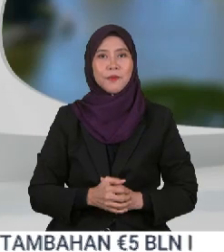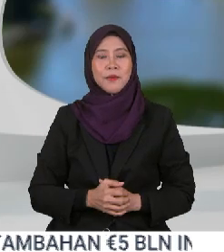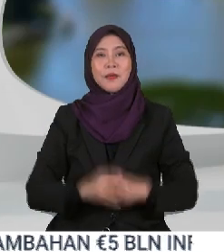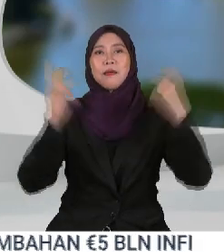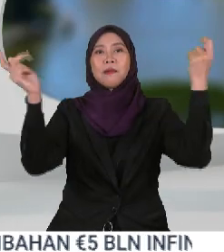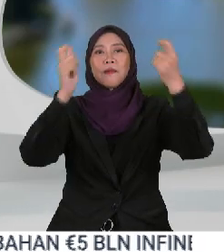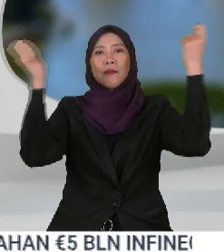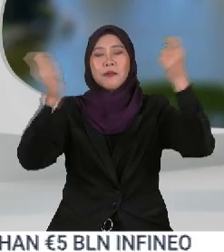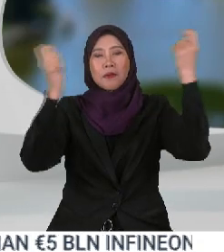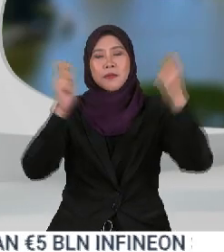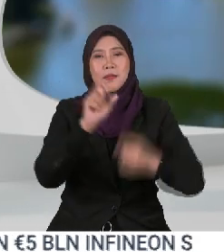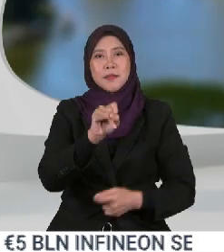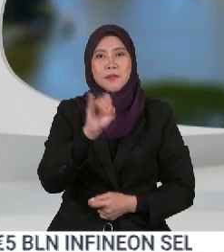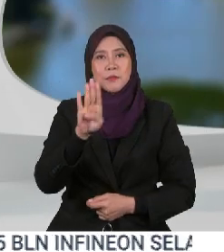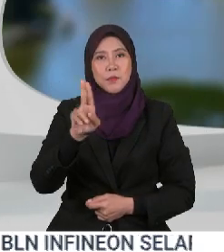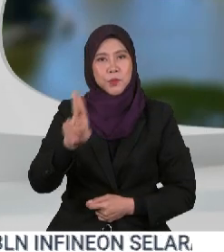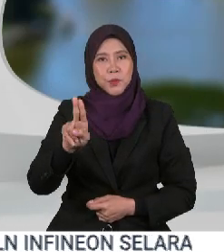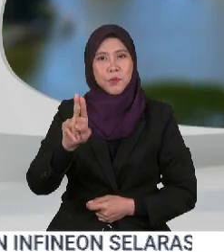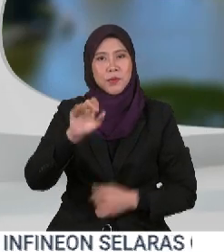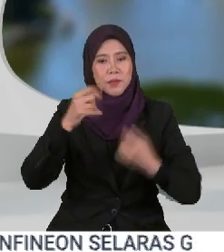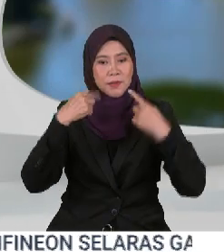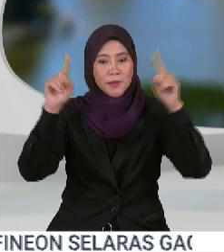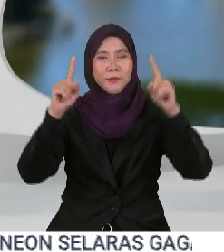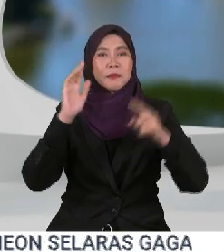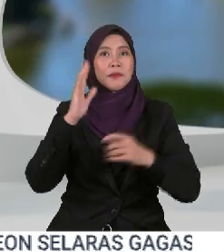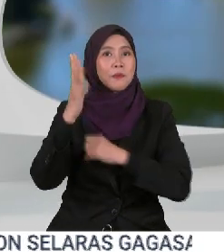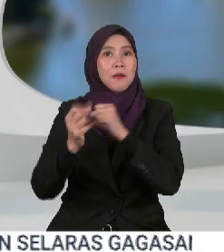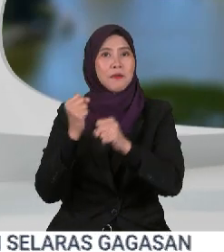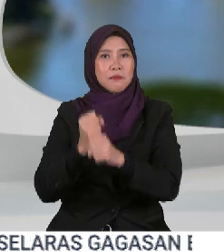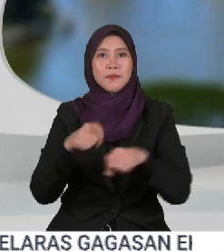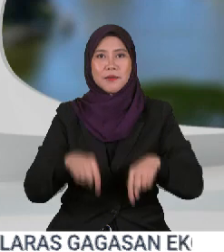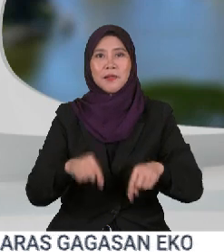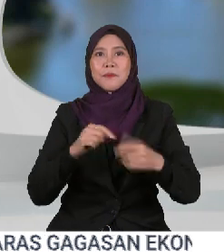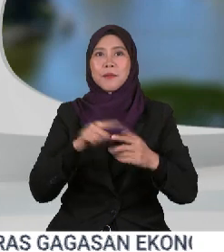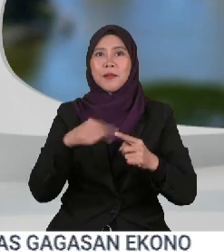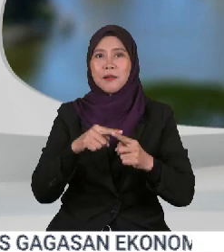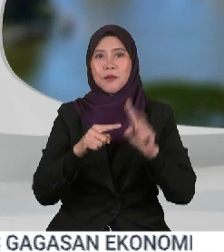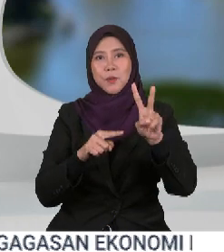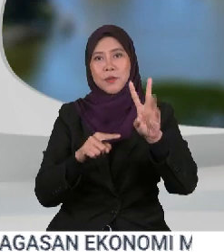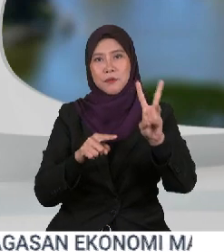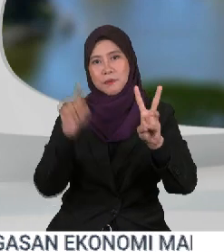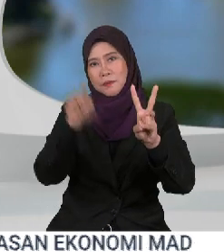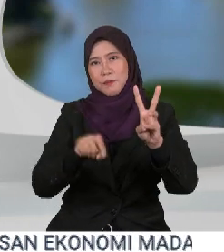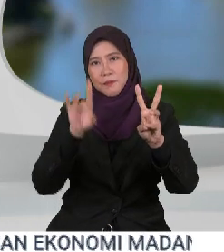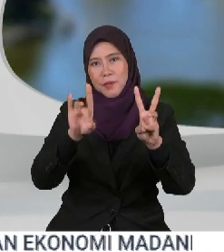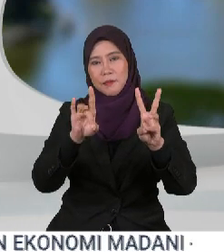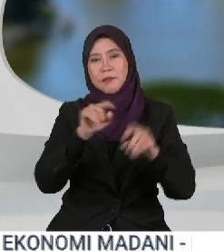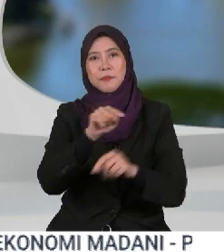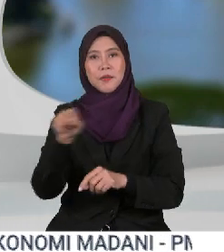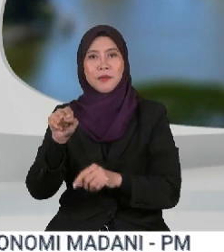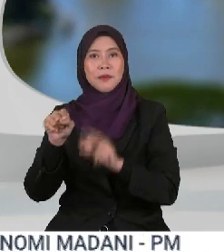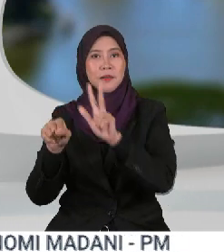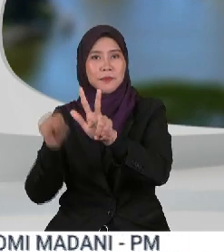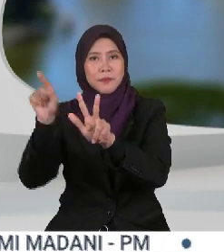Karnival Sibu Jaya yang memasuki edisi ke-5 tahun ini bakal diadakan pada 26 Ogos ini sehingga 3